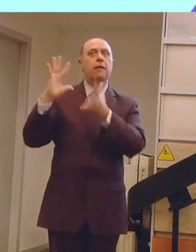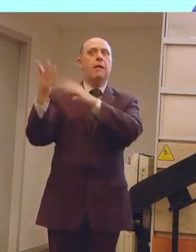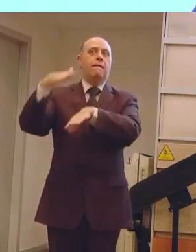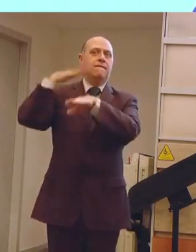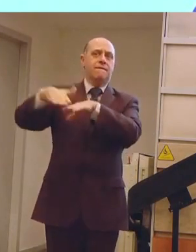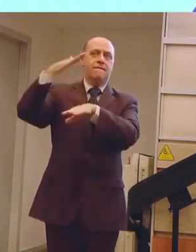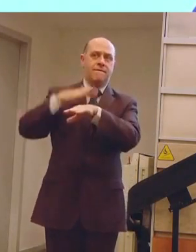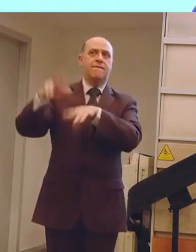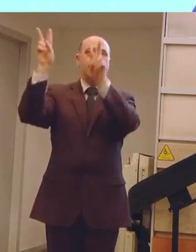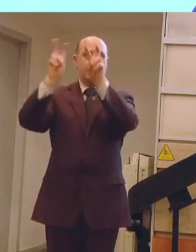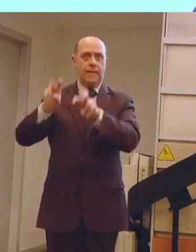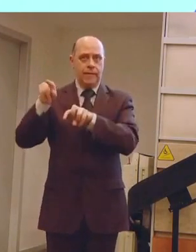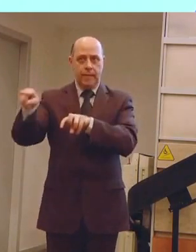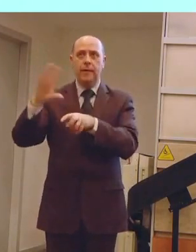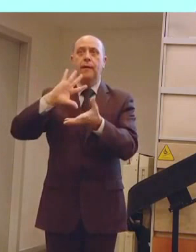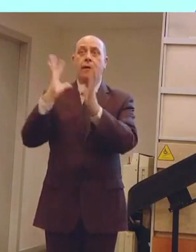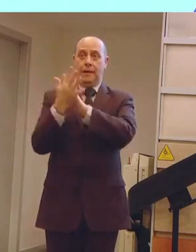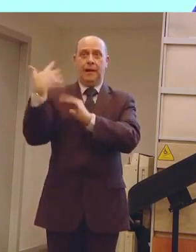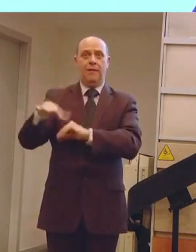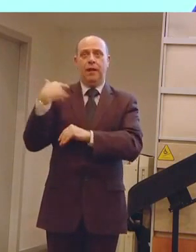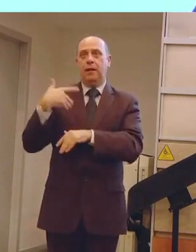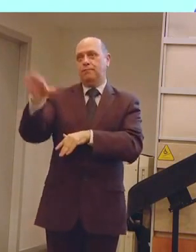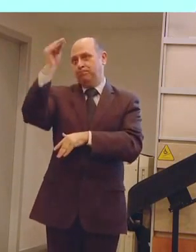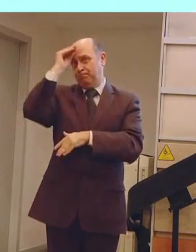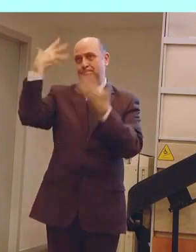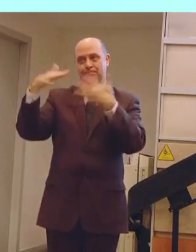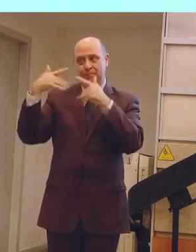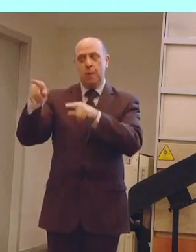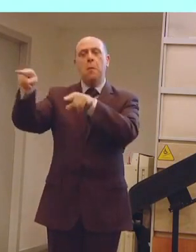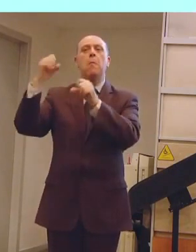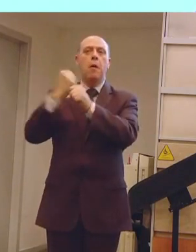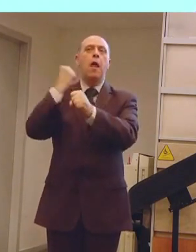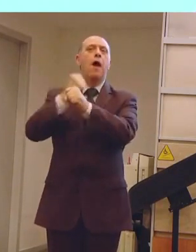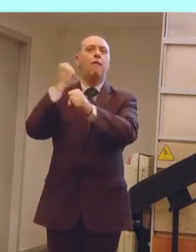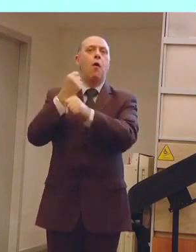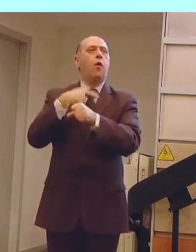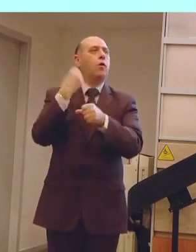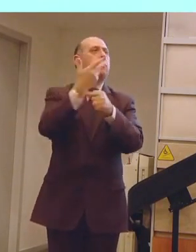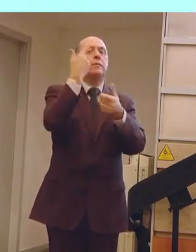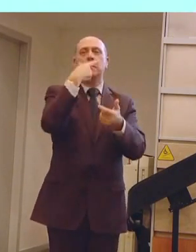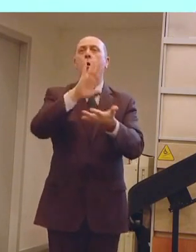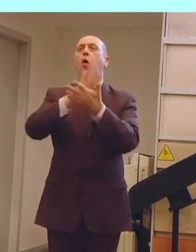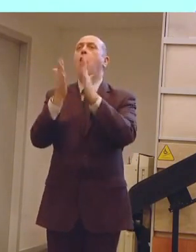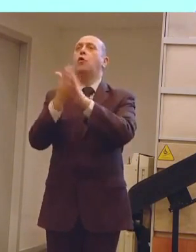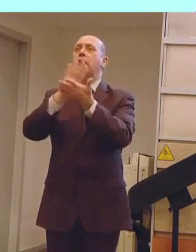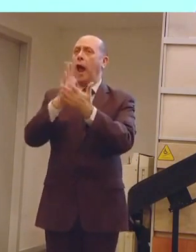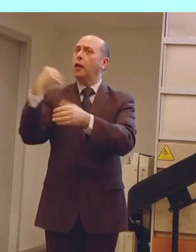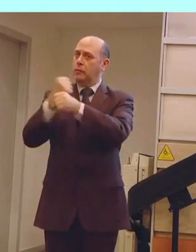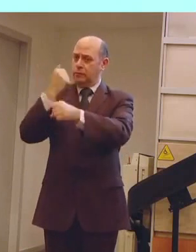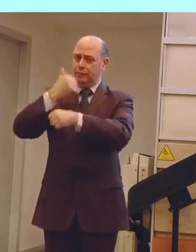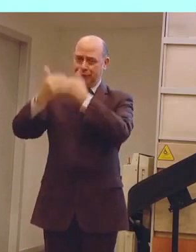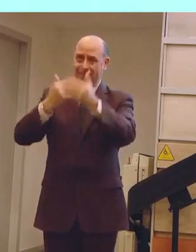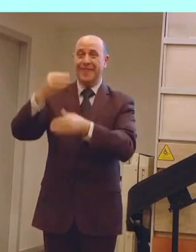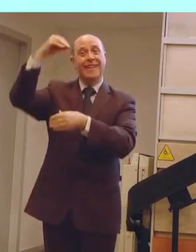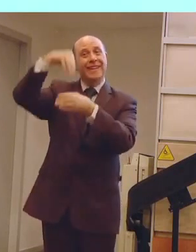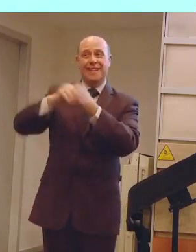competenze informatiche che gli hanno permesso di svolgere attività lavorative a contratto anche all'interno della sua